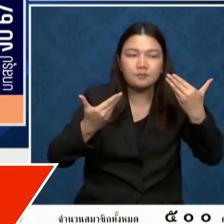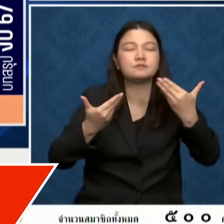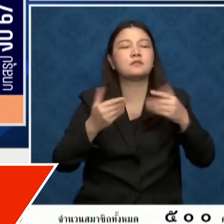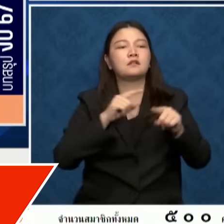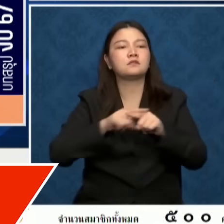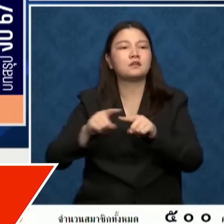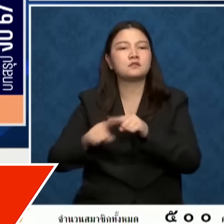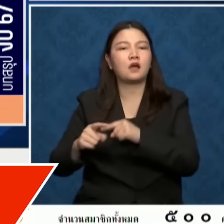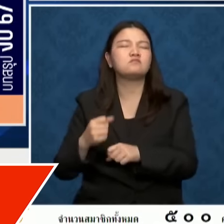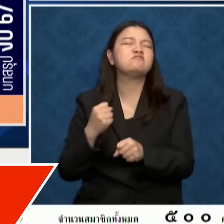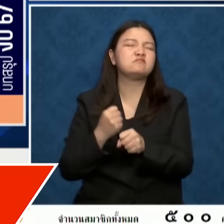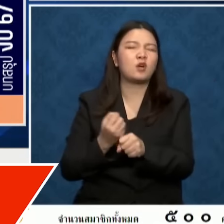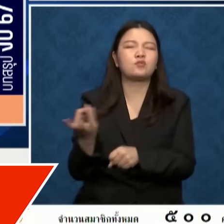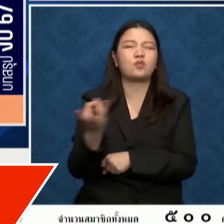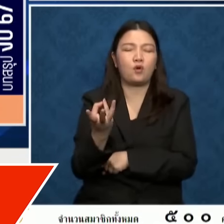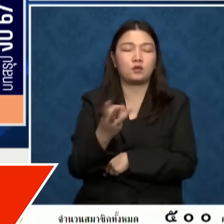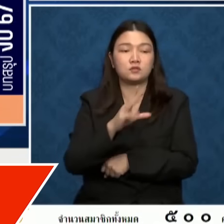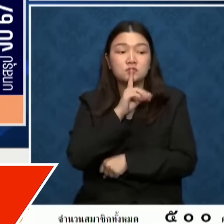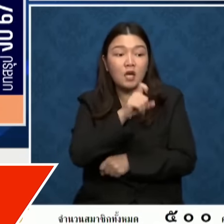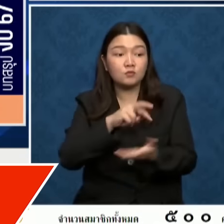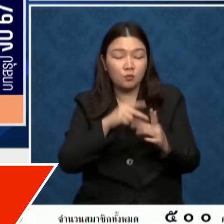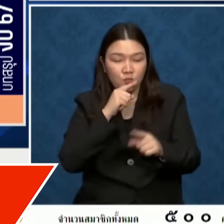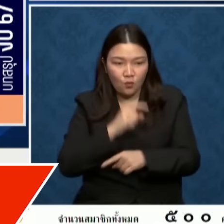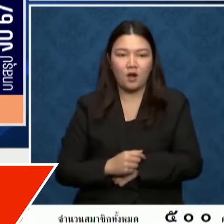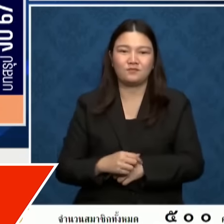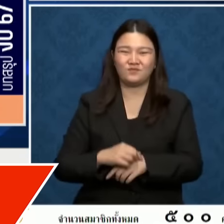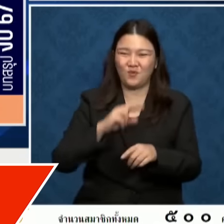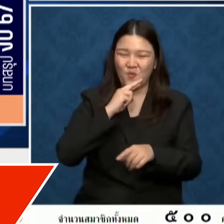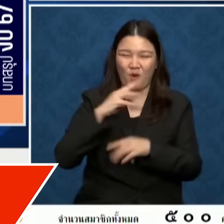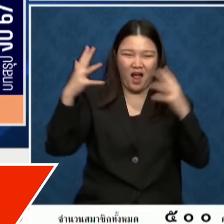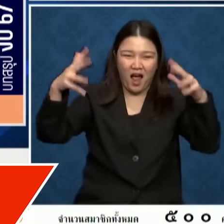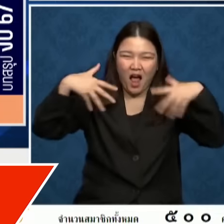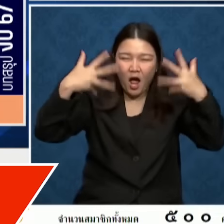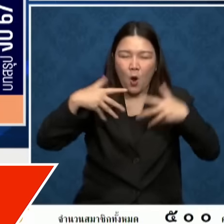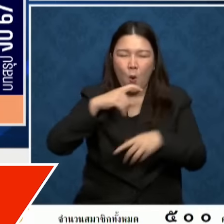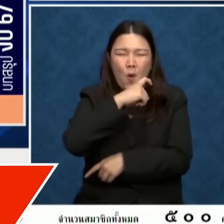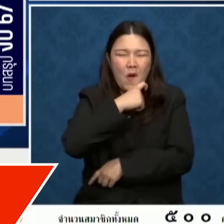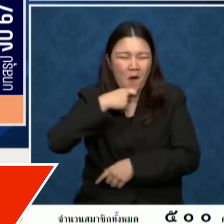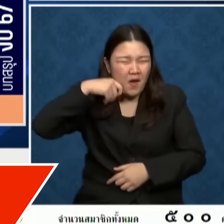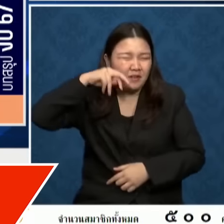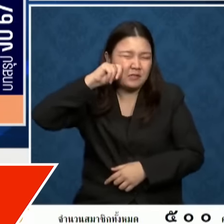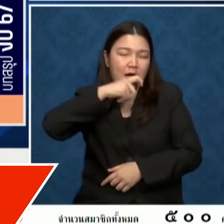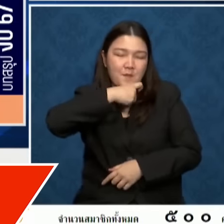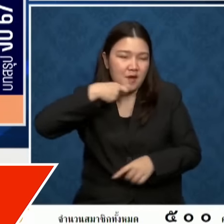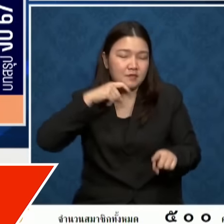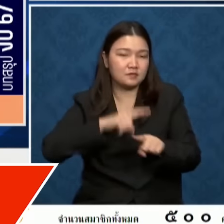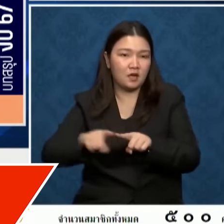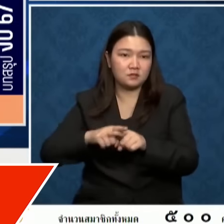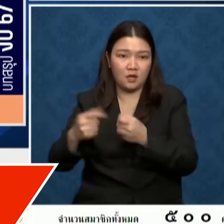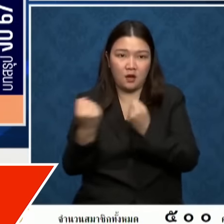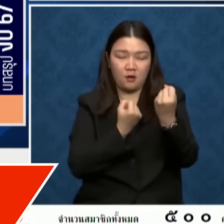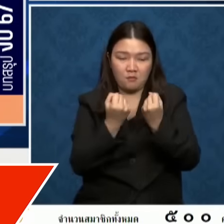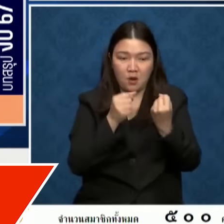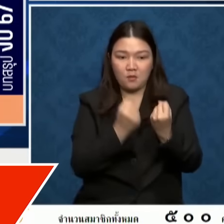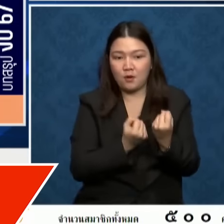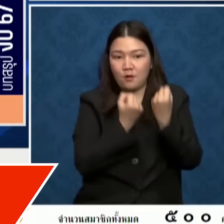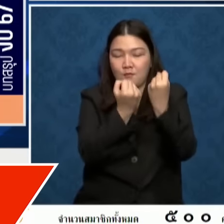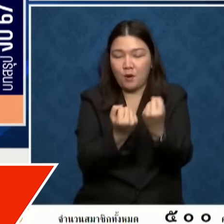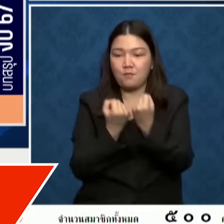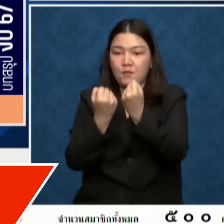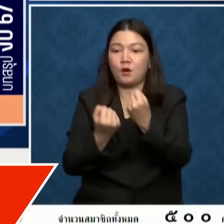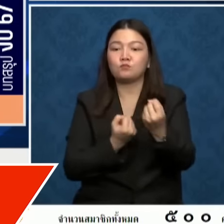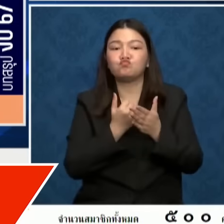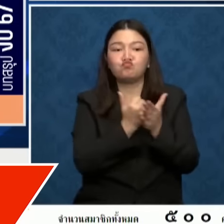ผมจึถามกบไปแล้วเวลามีภายแง ซึ่งเป็นจุดประสงคของคารุภัฑตัวนี้ป.พ.เคยอัไปช่วยบางไหม